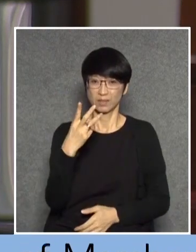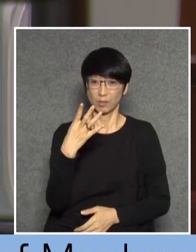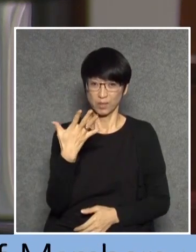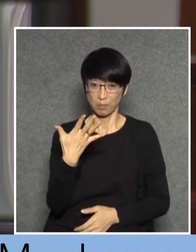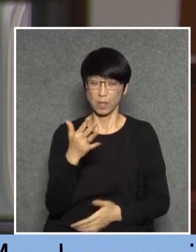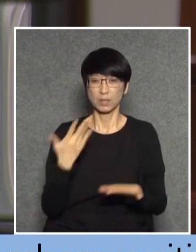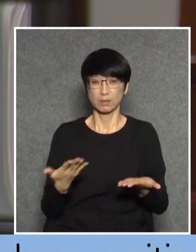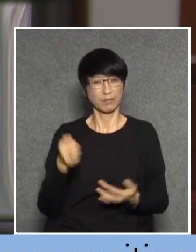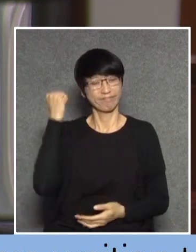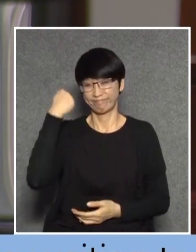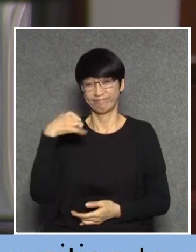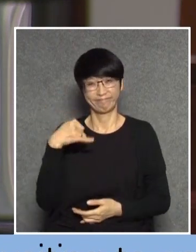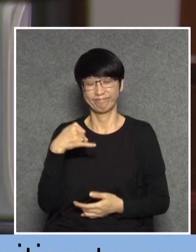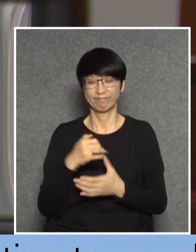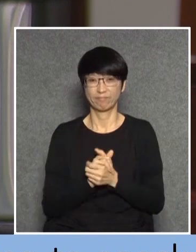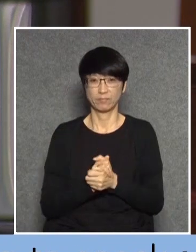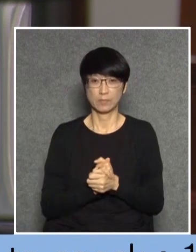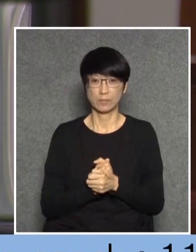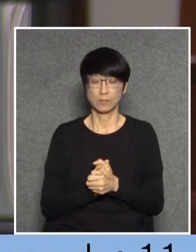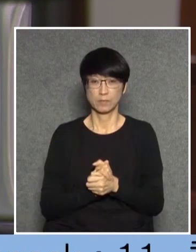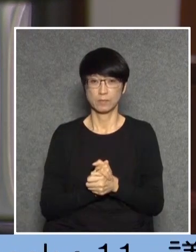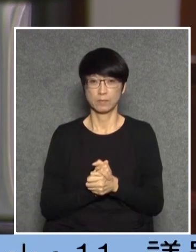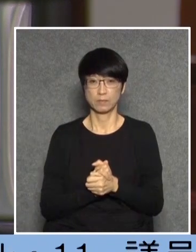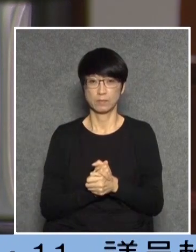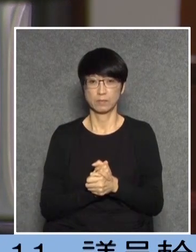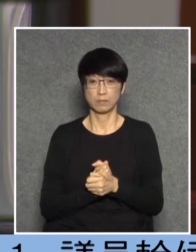係嘛？喺呢一個